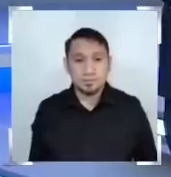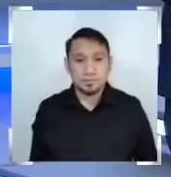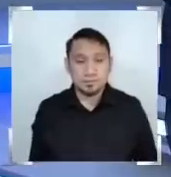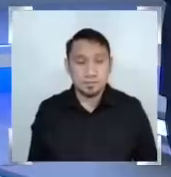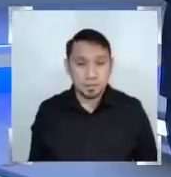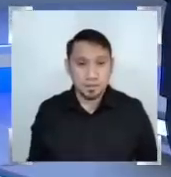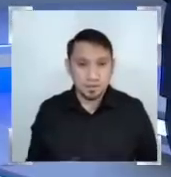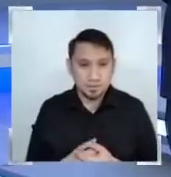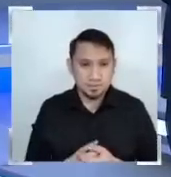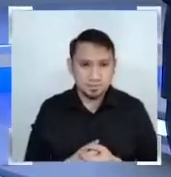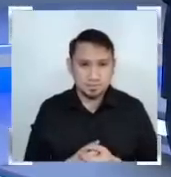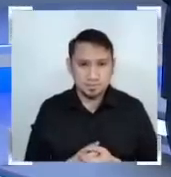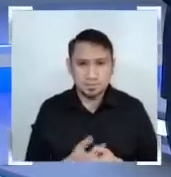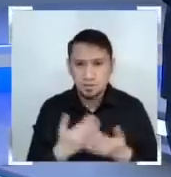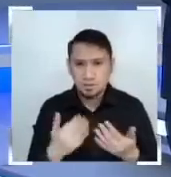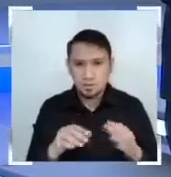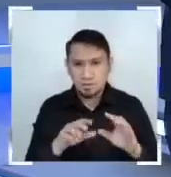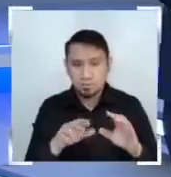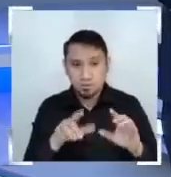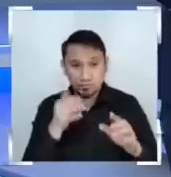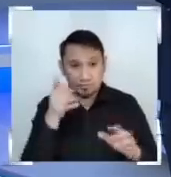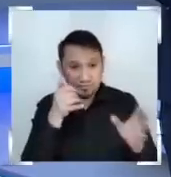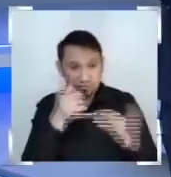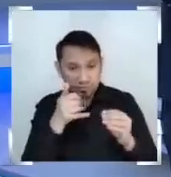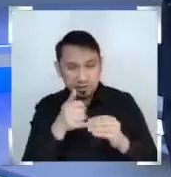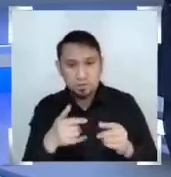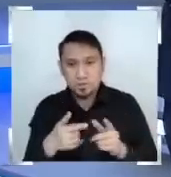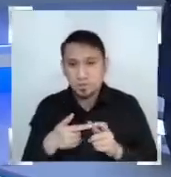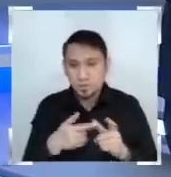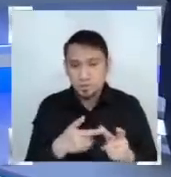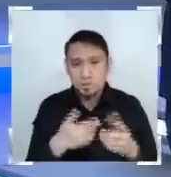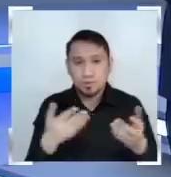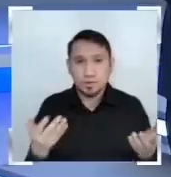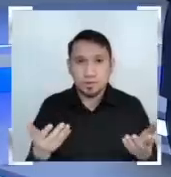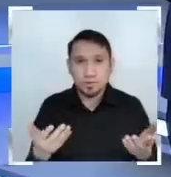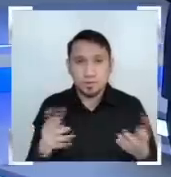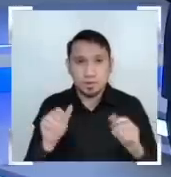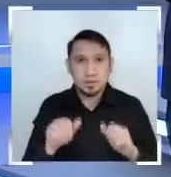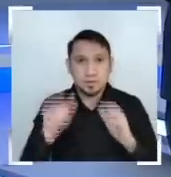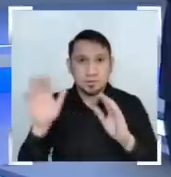Tinutukoy na ng pulisya mga sangkot sa nahulikam na drug racing sa Marcos Highway sa Antipolo City.